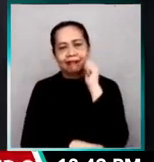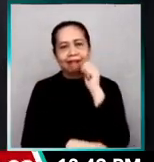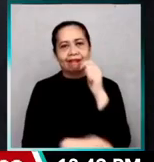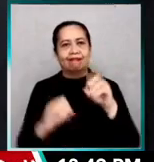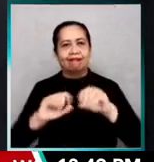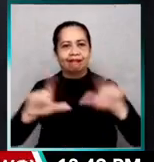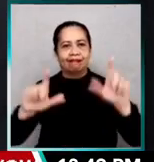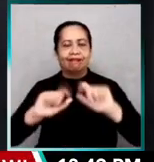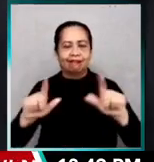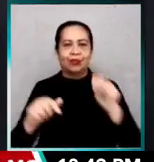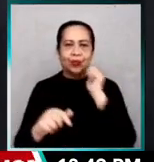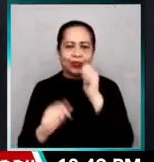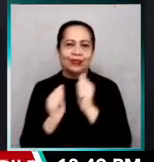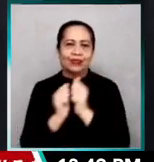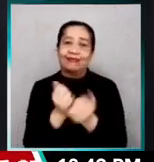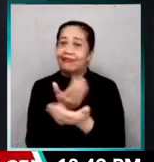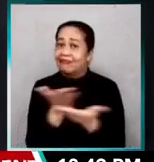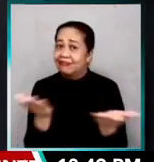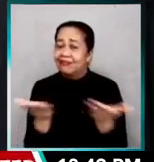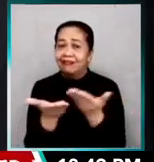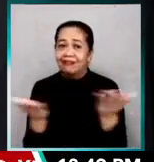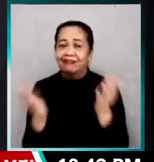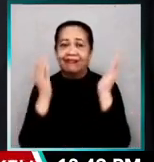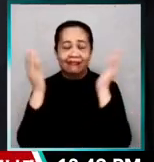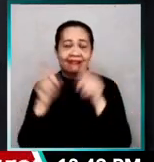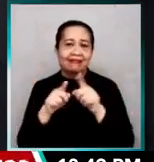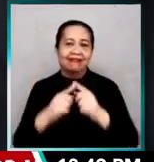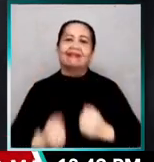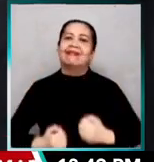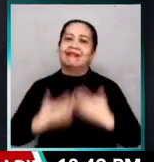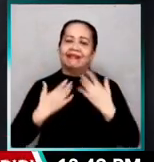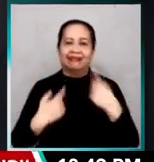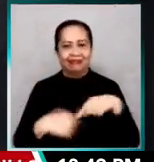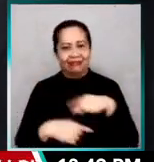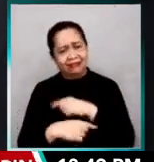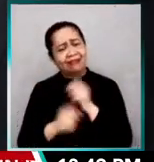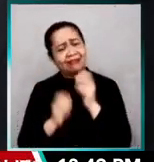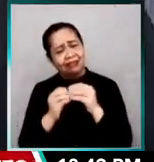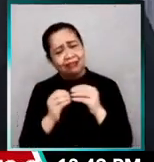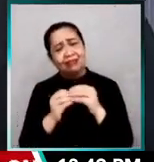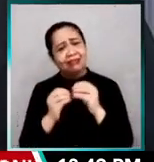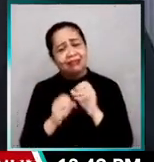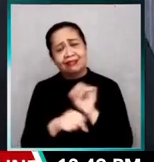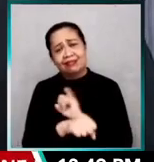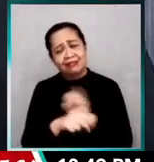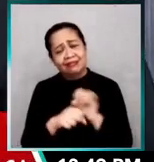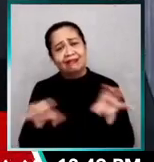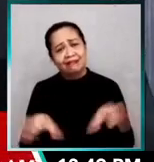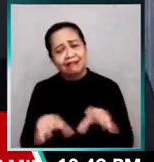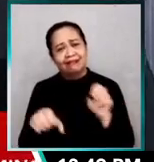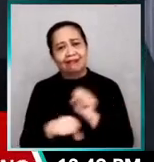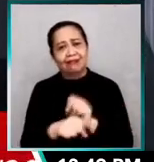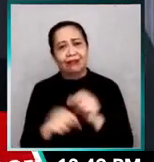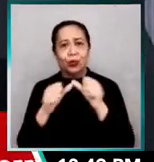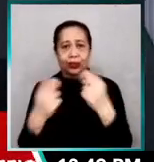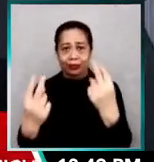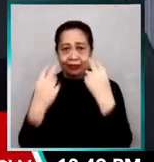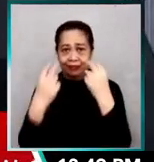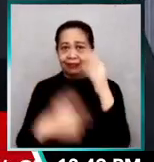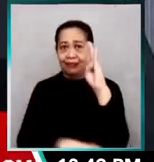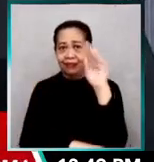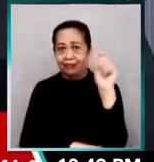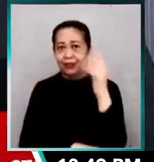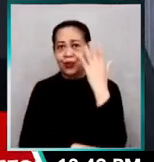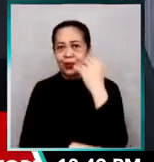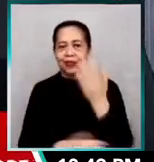namin kayong kasama. Kayo po ay nagsisilbi syempre ng inspirasyon namin para lalo pa namin pagbutihin. Patuloy po kayo tumutok sa Balitang Hali dahil ihatid pa